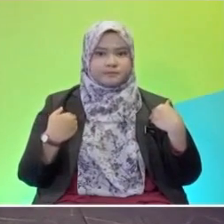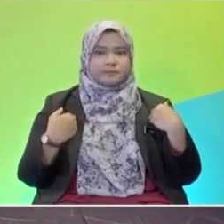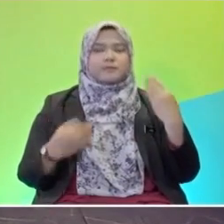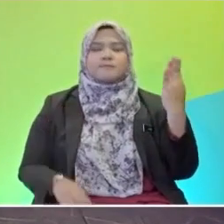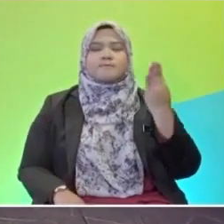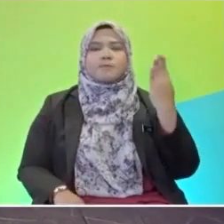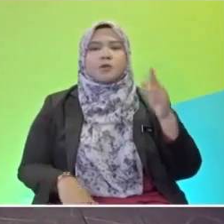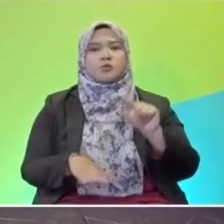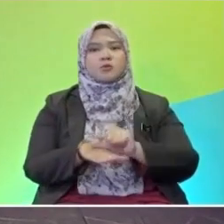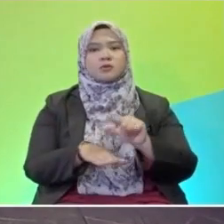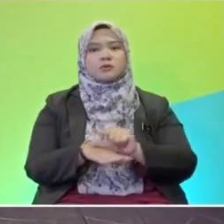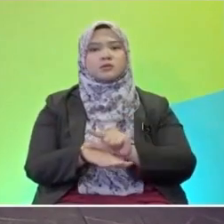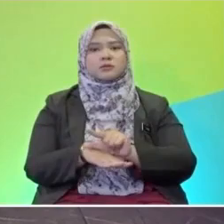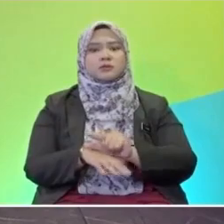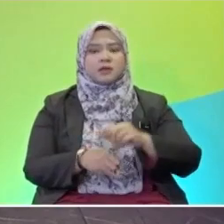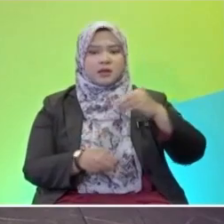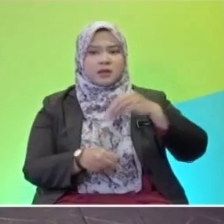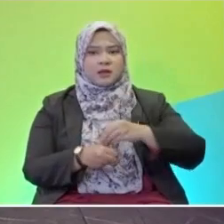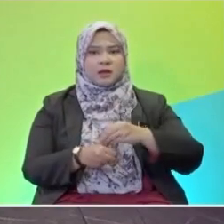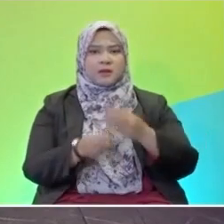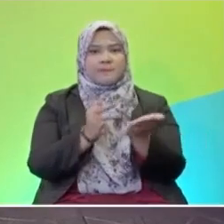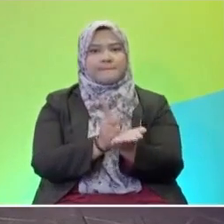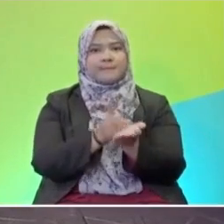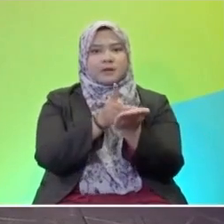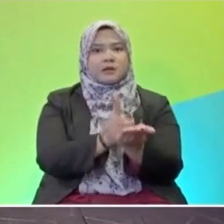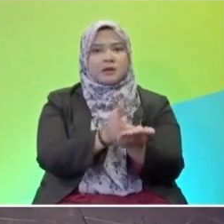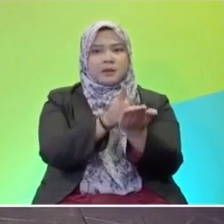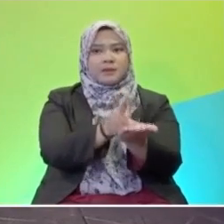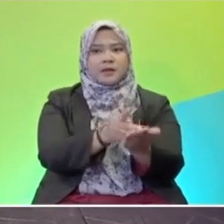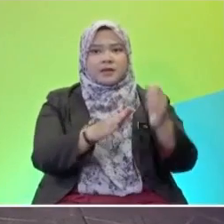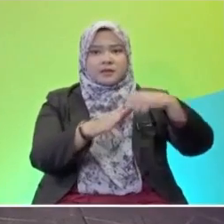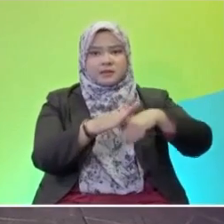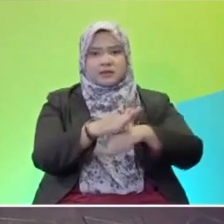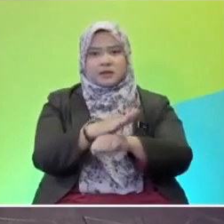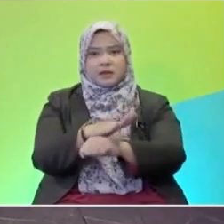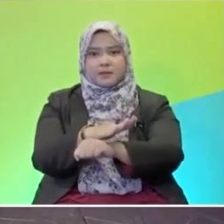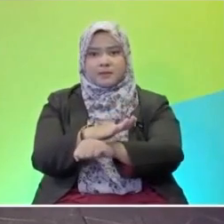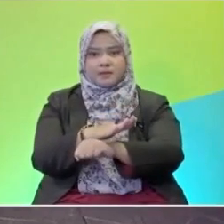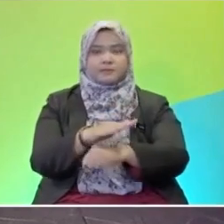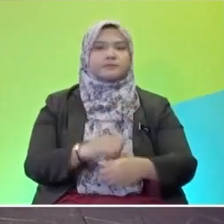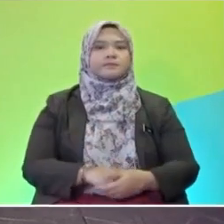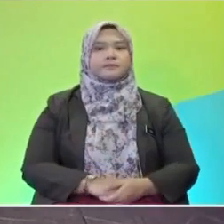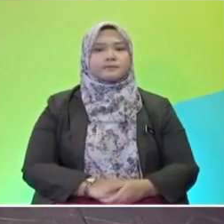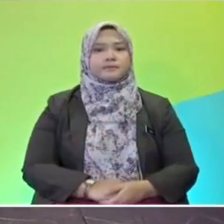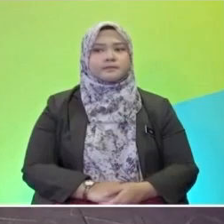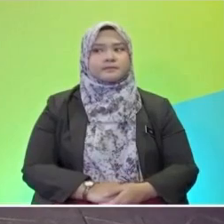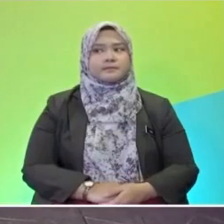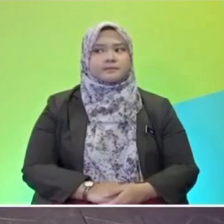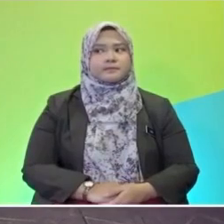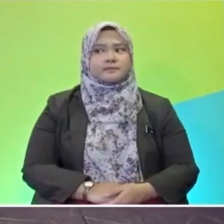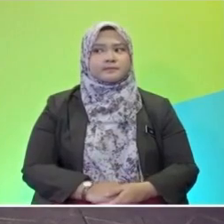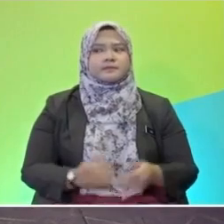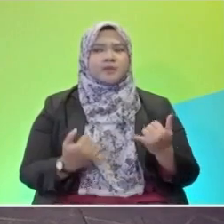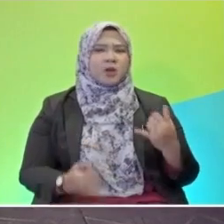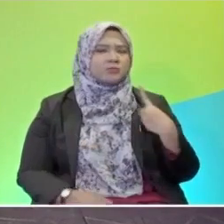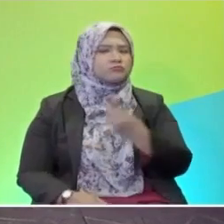untuk memperhatikan objek yang berada di atas baik jadi mari kita siasat sedikit